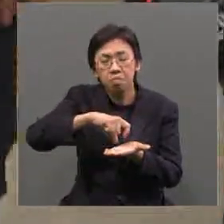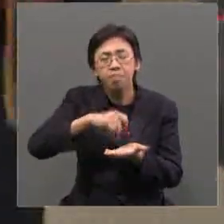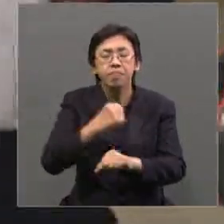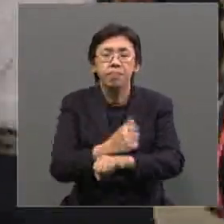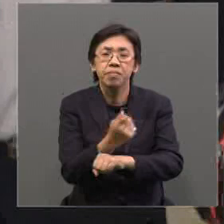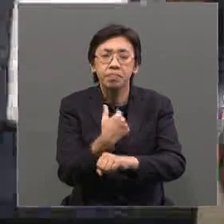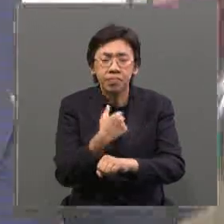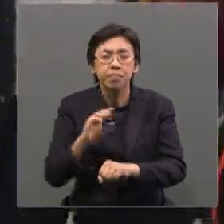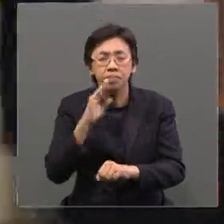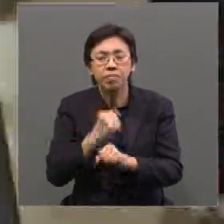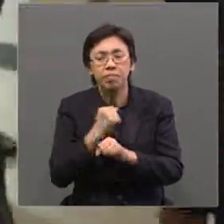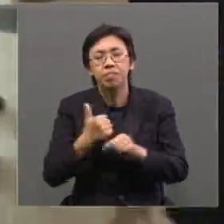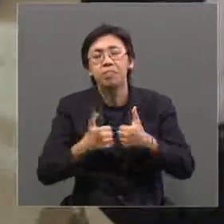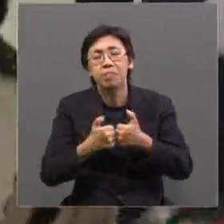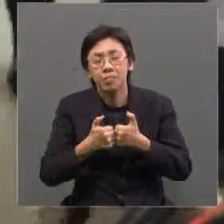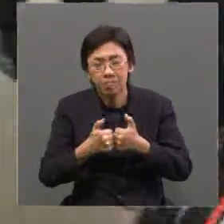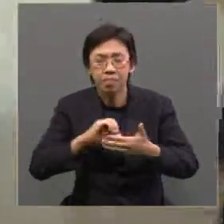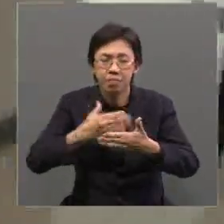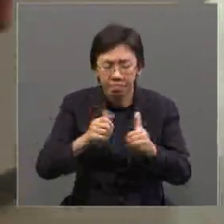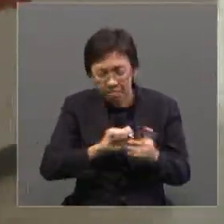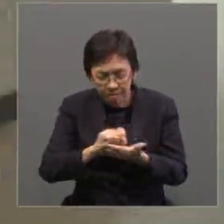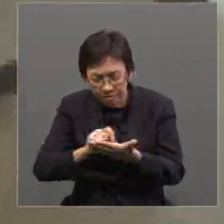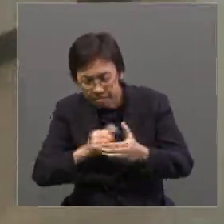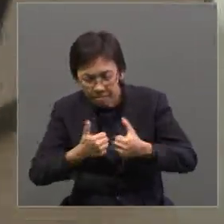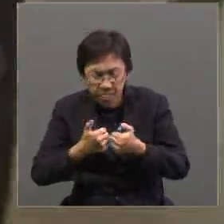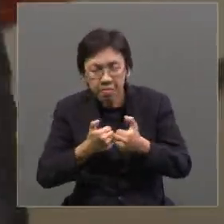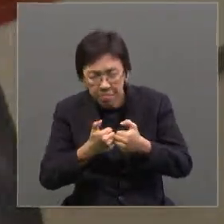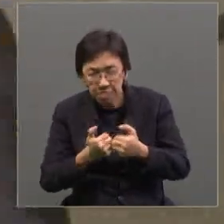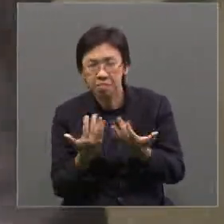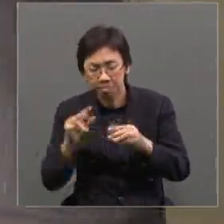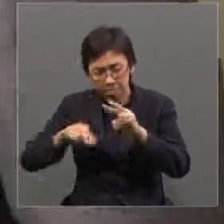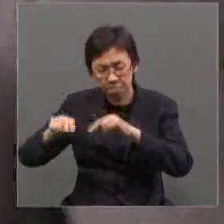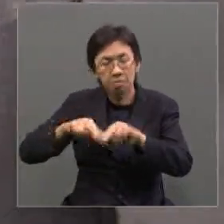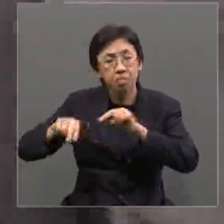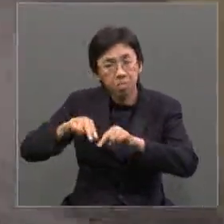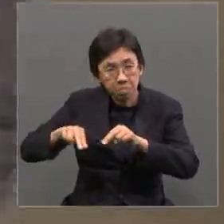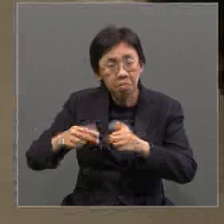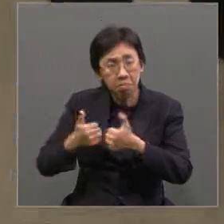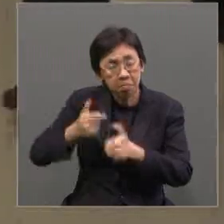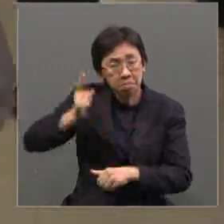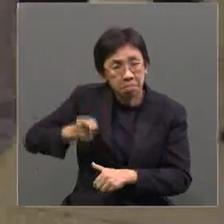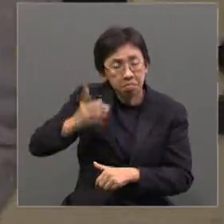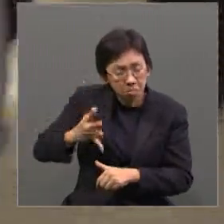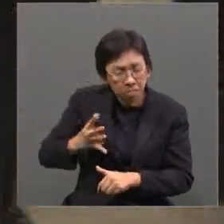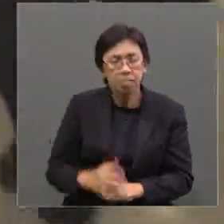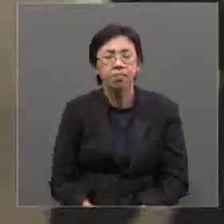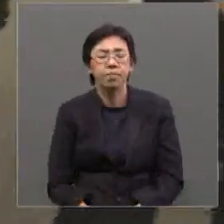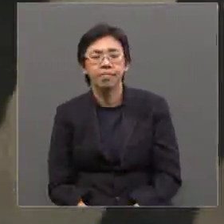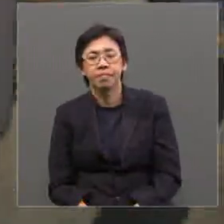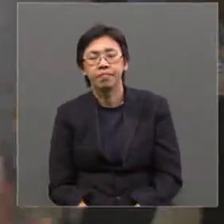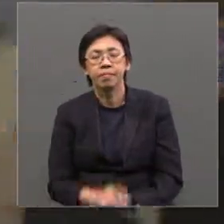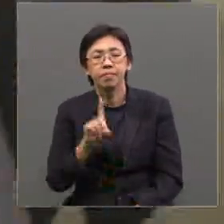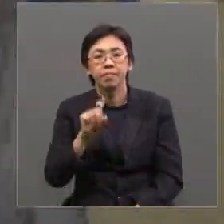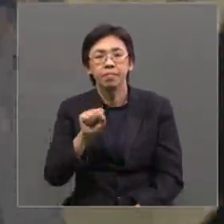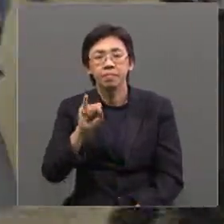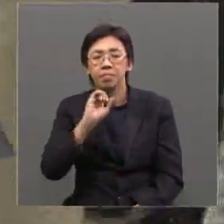จ้างบริษัททำเกมของคุณฟิล์มเนี่ยทำเกมนะเดี๋ยวจะต้องไปตรวจสอบว่าเป็นตามนั้นหรือไม่นอกจากนี้